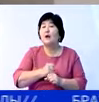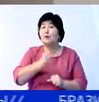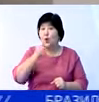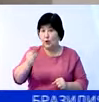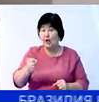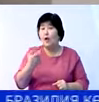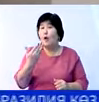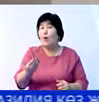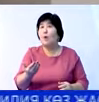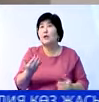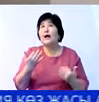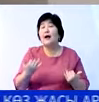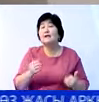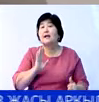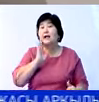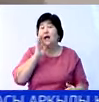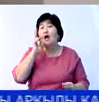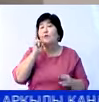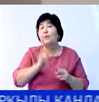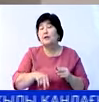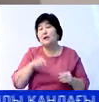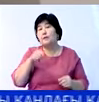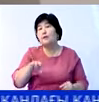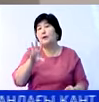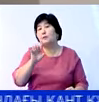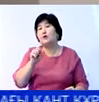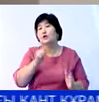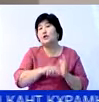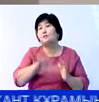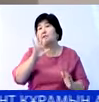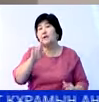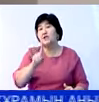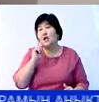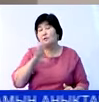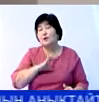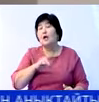практикасына. Оның қазіргі таңда бітіріп атқаны 1575 жас болса,